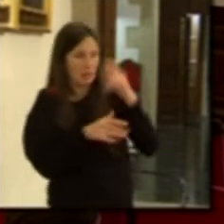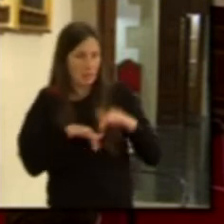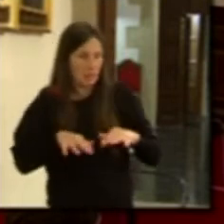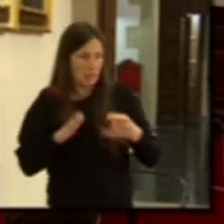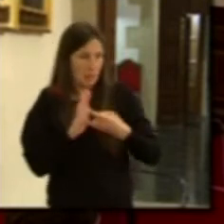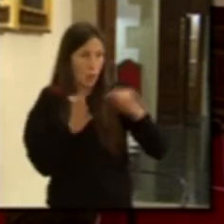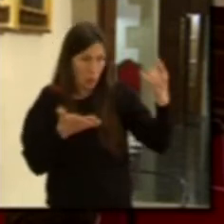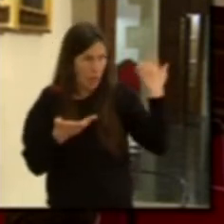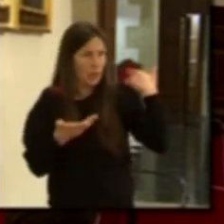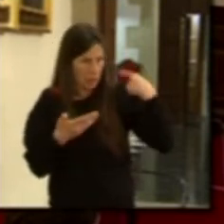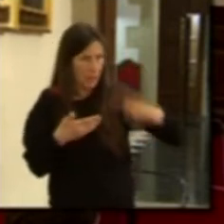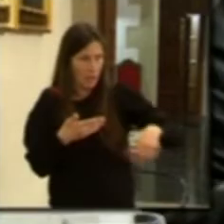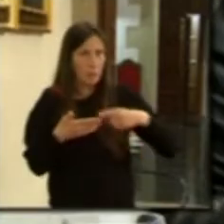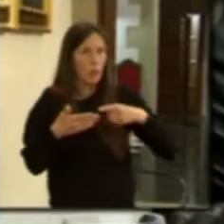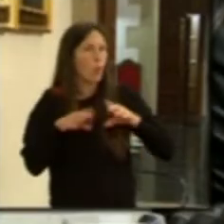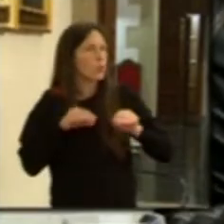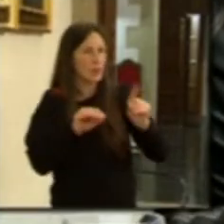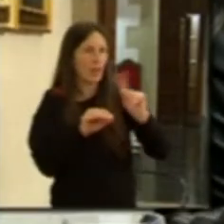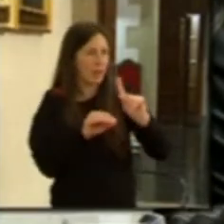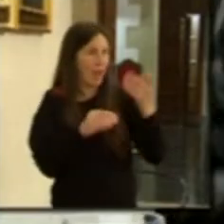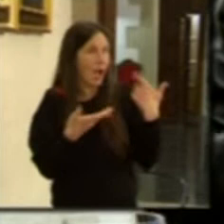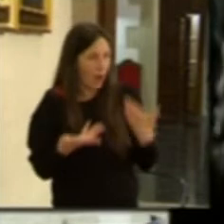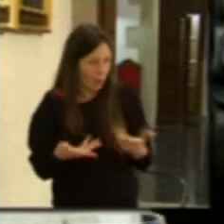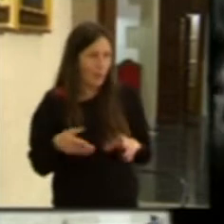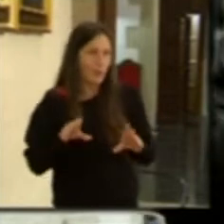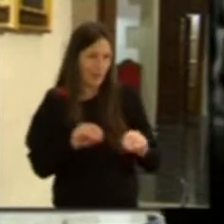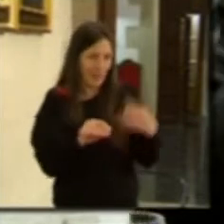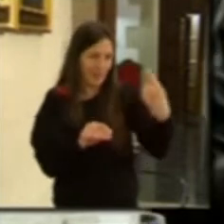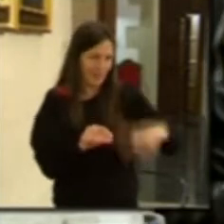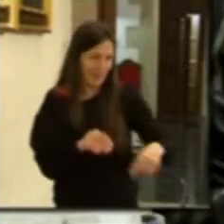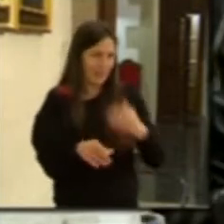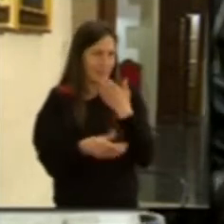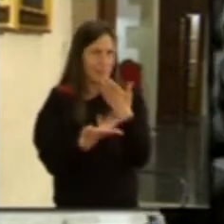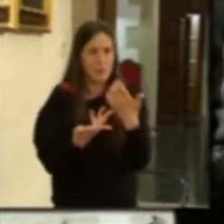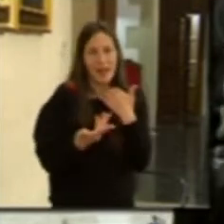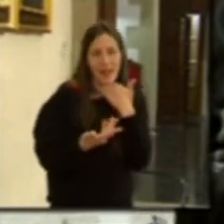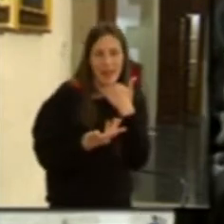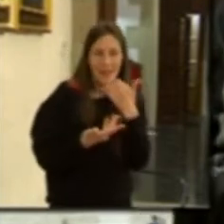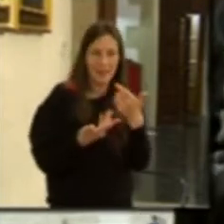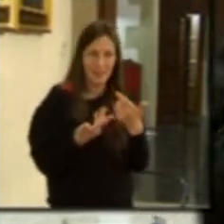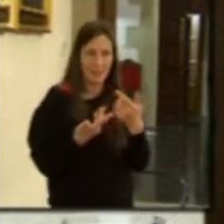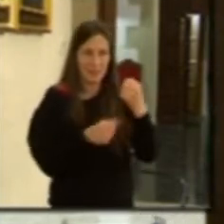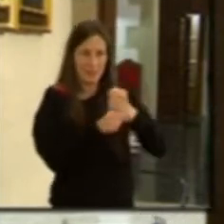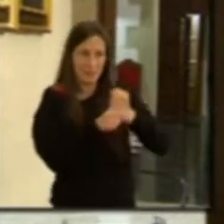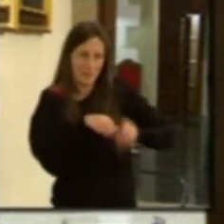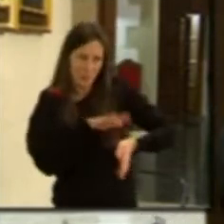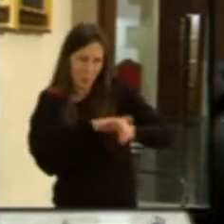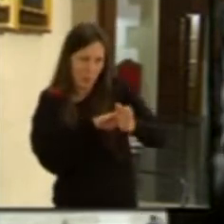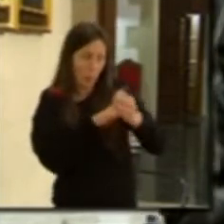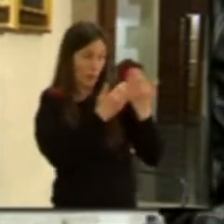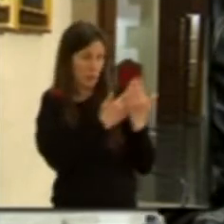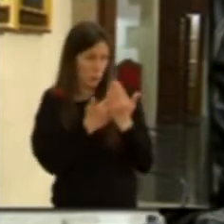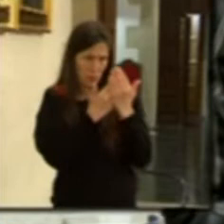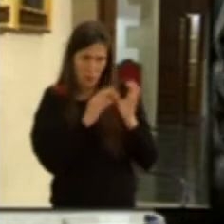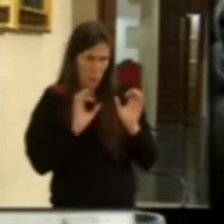coneixíem, però que no les fèiem servir, i que ara hem descobert que estan aquí. I, per tant, que podem més o menys seguir treballant i seguir estudiant. Comentàvem